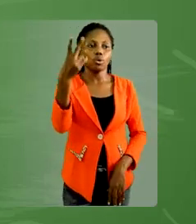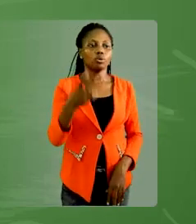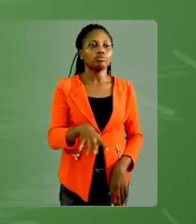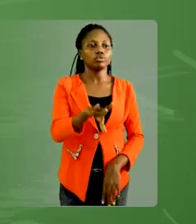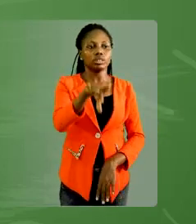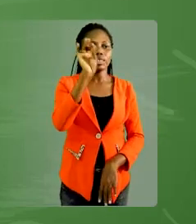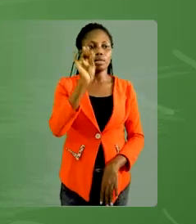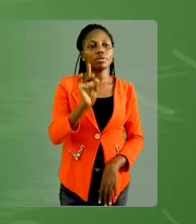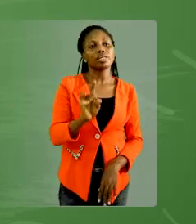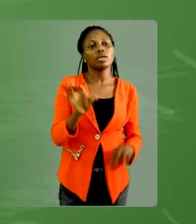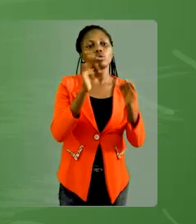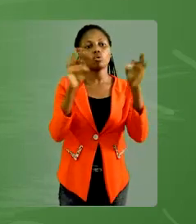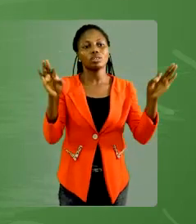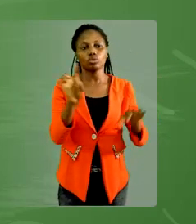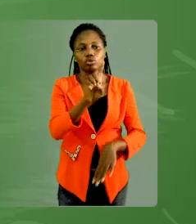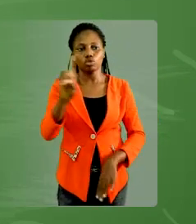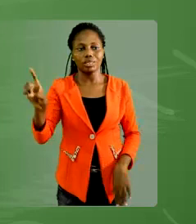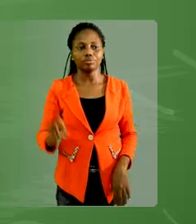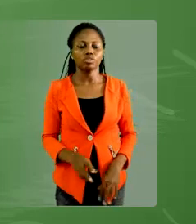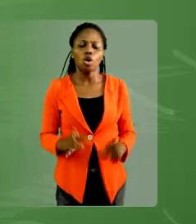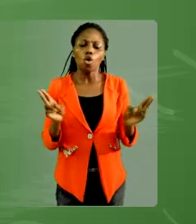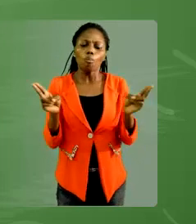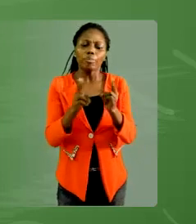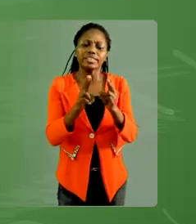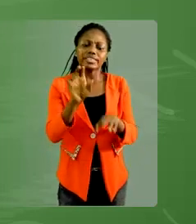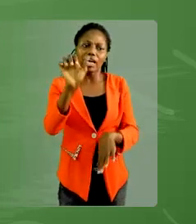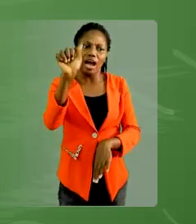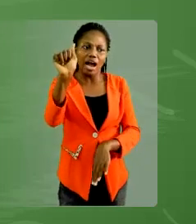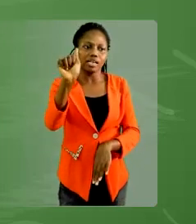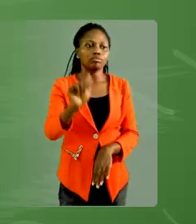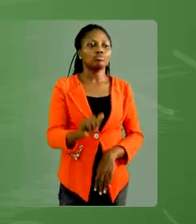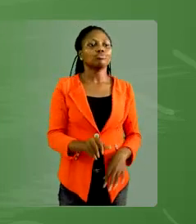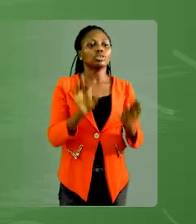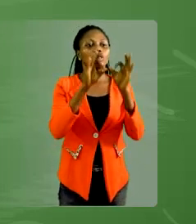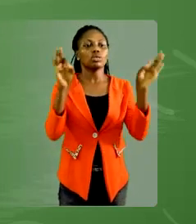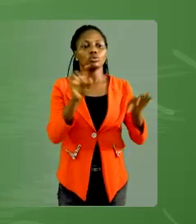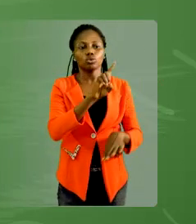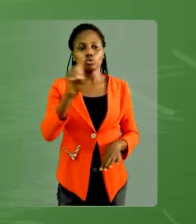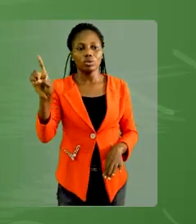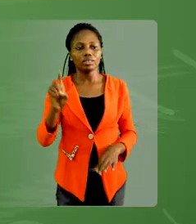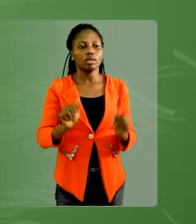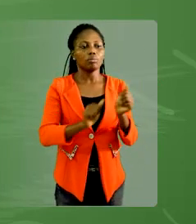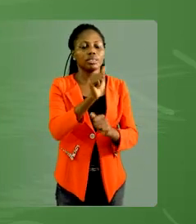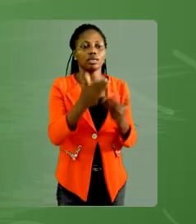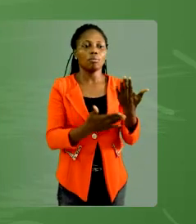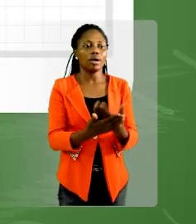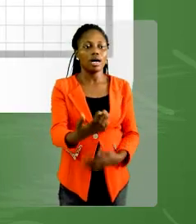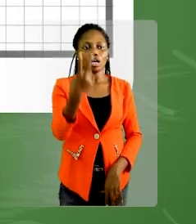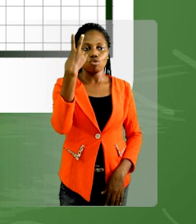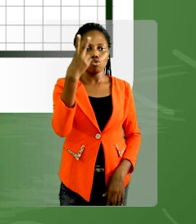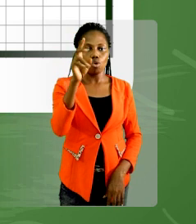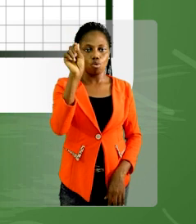nous commençons par déterminer l'équation d'une droite passant par deux points. En